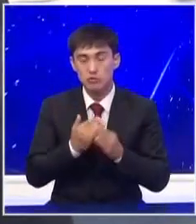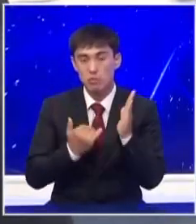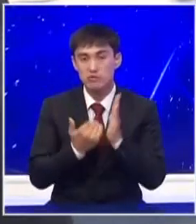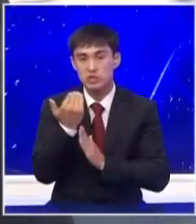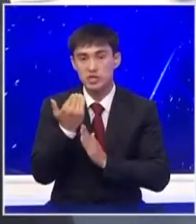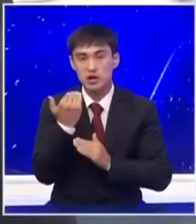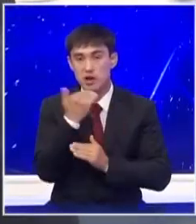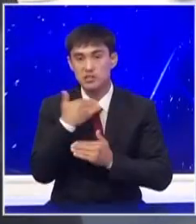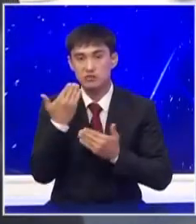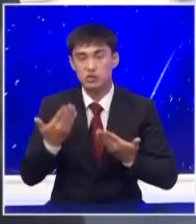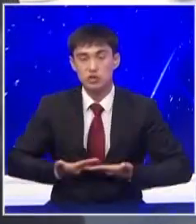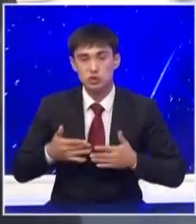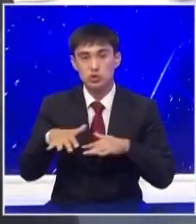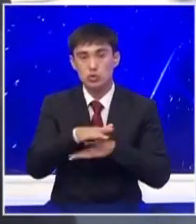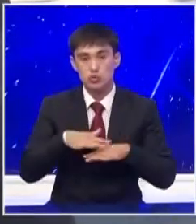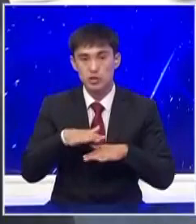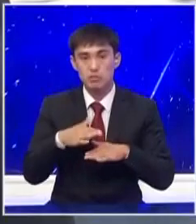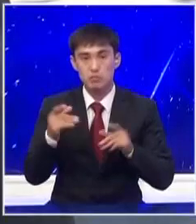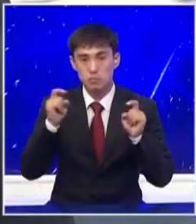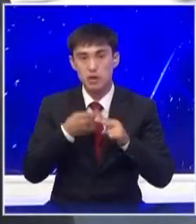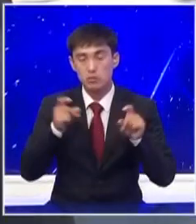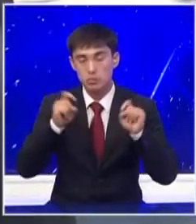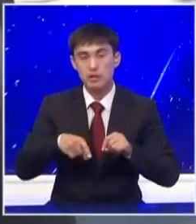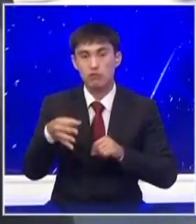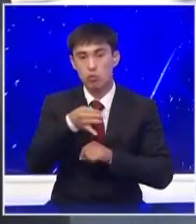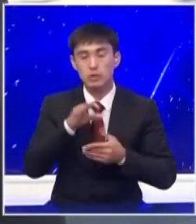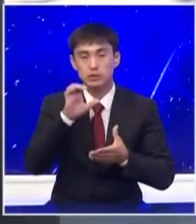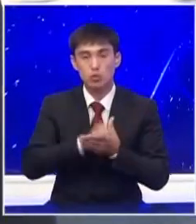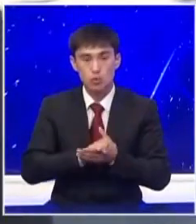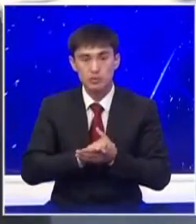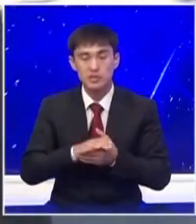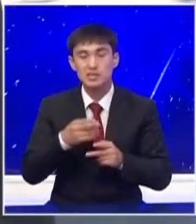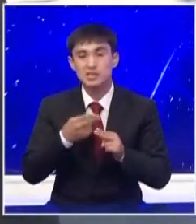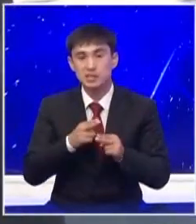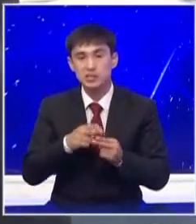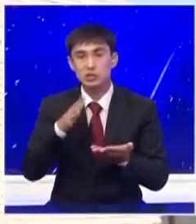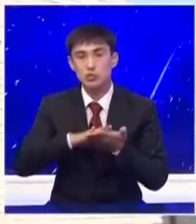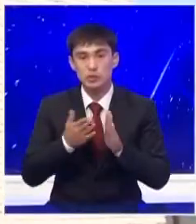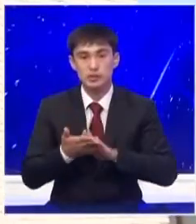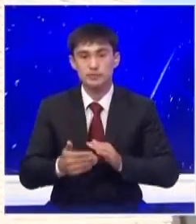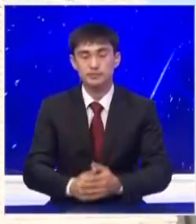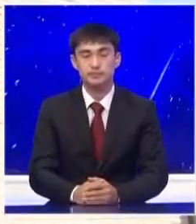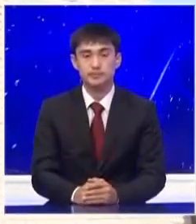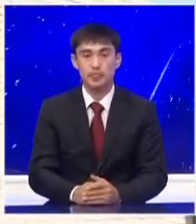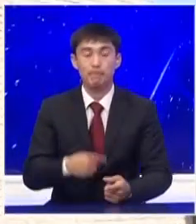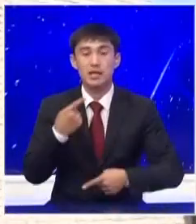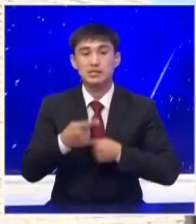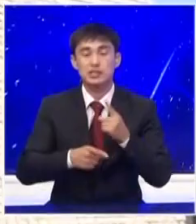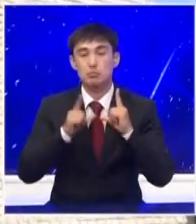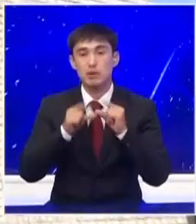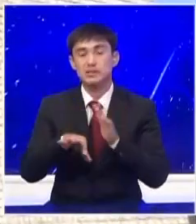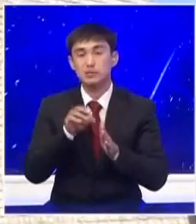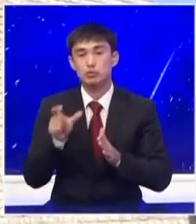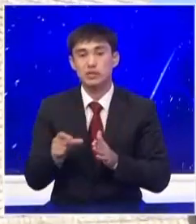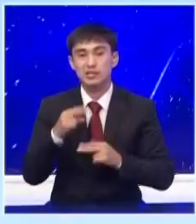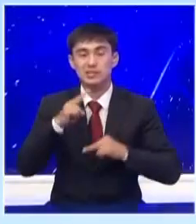повышению качества жизни людей. Для этого мы и прибыли в область, чтобы ознакомиться с текущей ситуацией. Следующим пунктом поездки депутатов